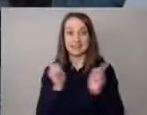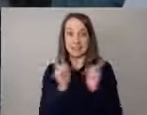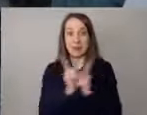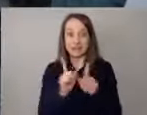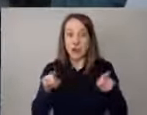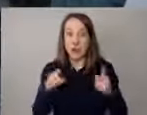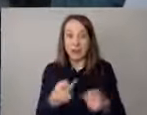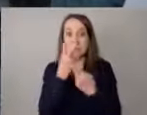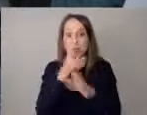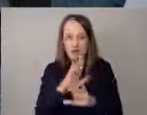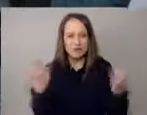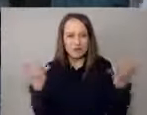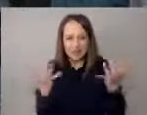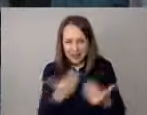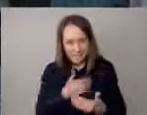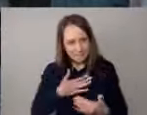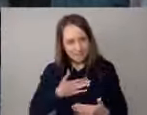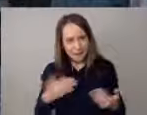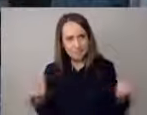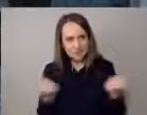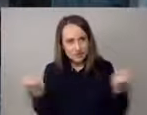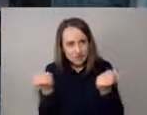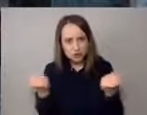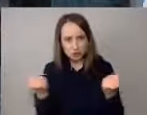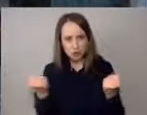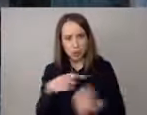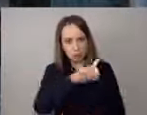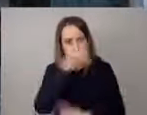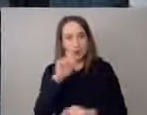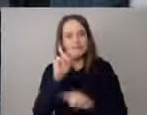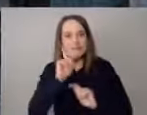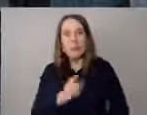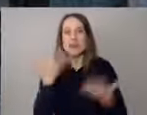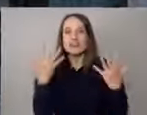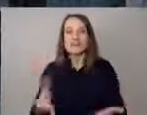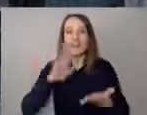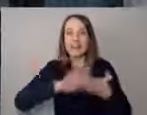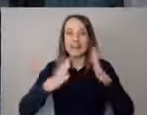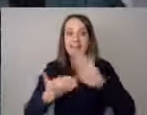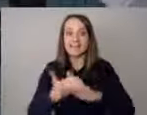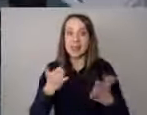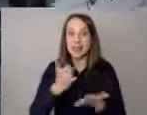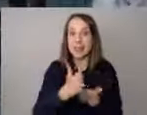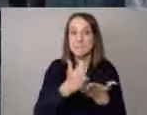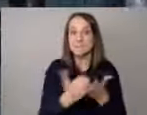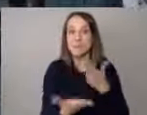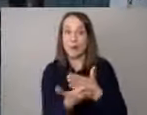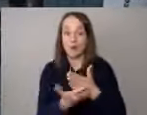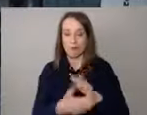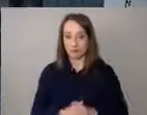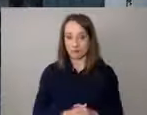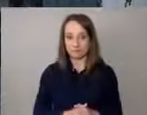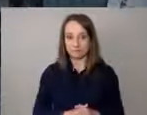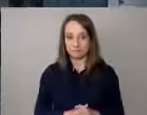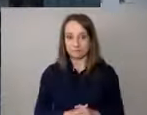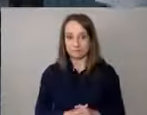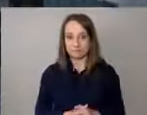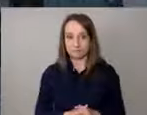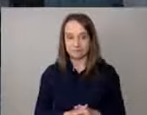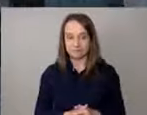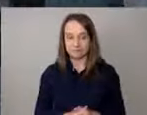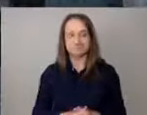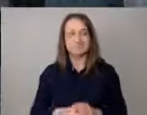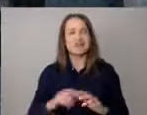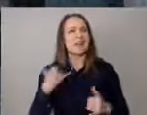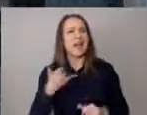jest siły wśród ludzi, którzy właśnie chcą pomagać innym. I dzisiaj zamiast wracać do przeszłości i